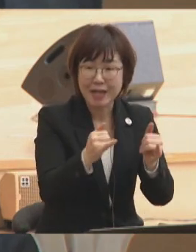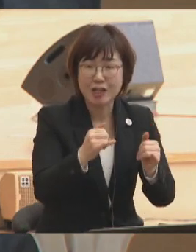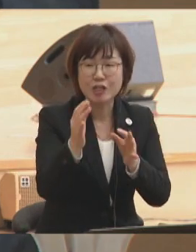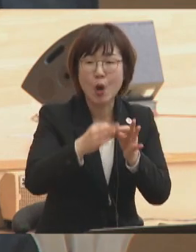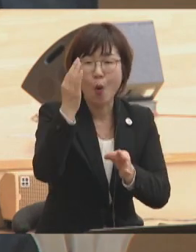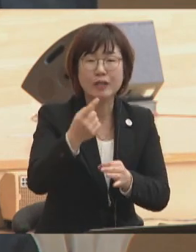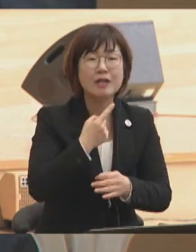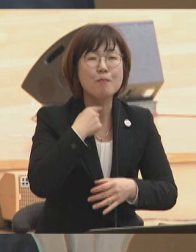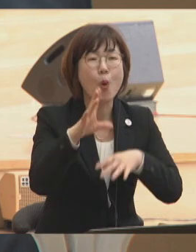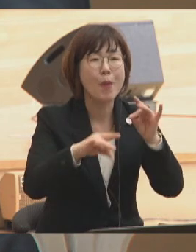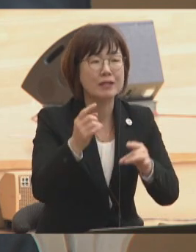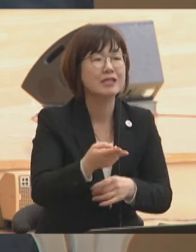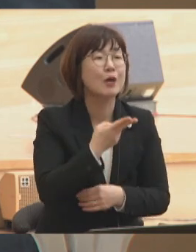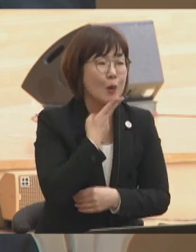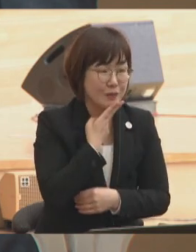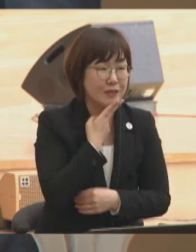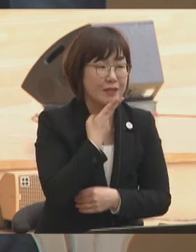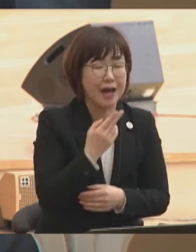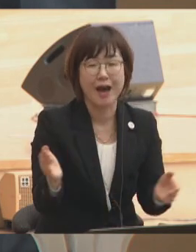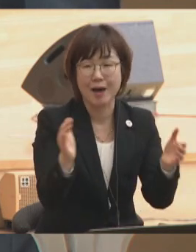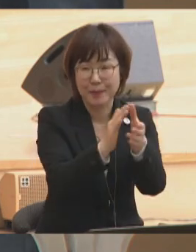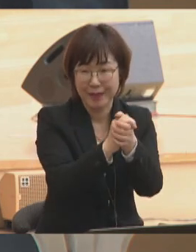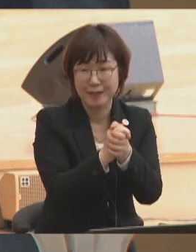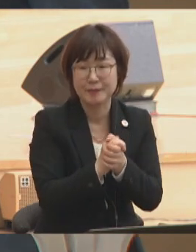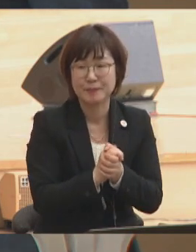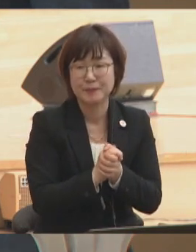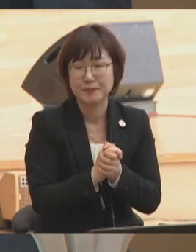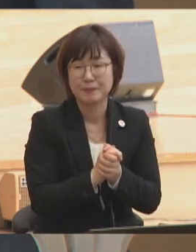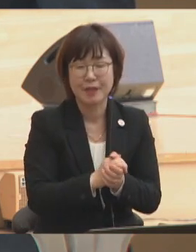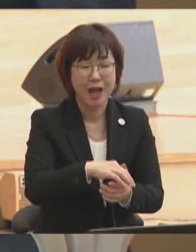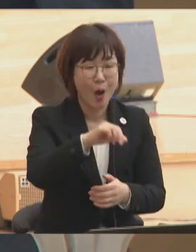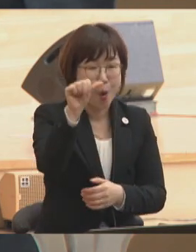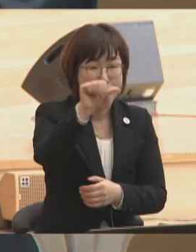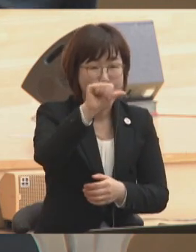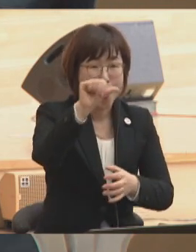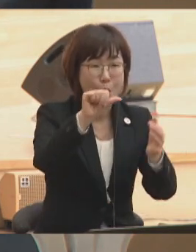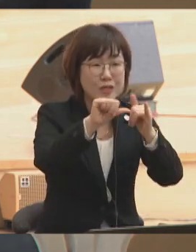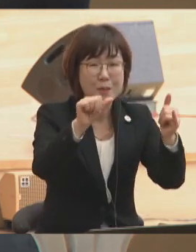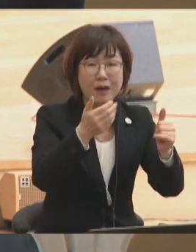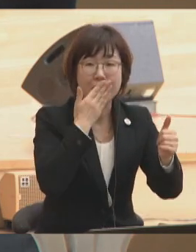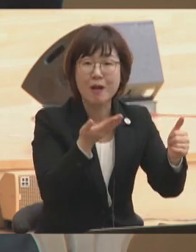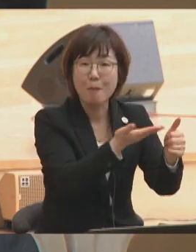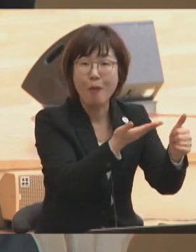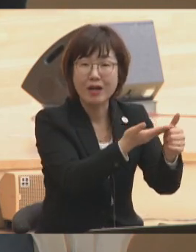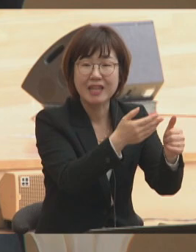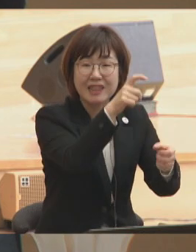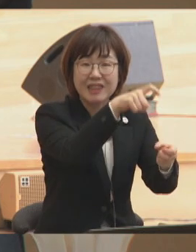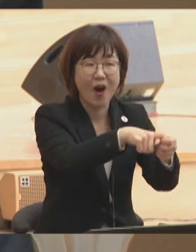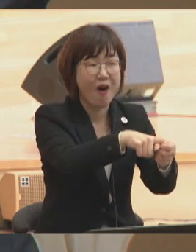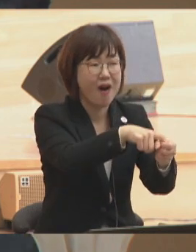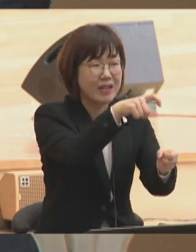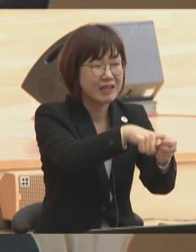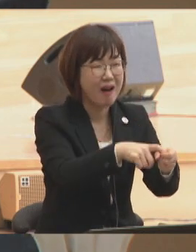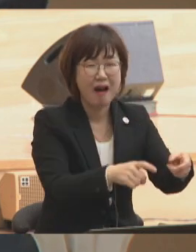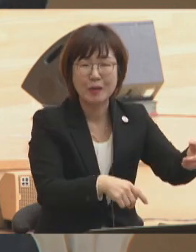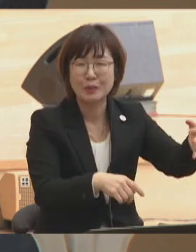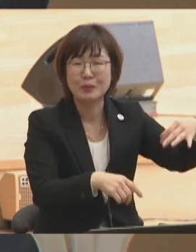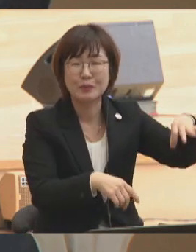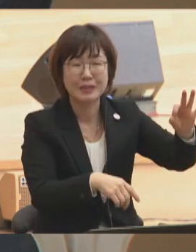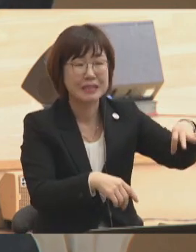영원히 목마르지 아니하리라. 아멘. 5,000명을 먹었던 그 어떤 떡 조각이 그 정도, 그게